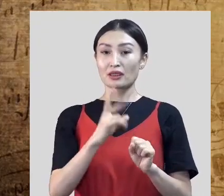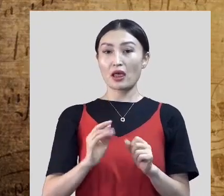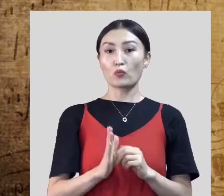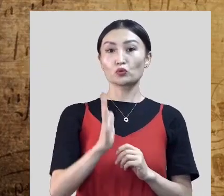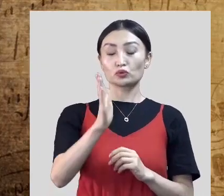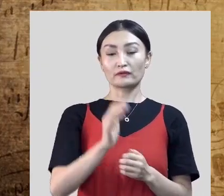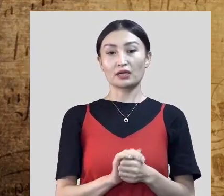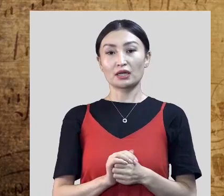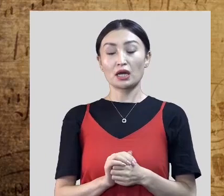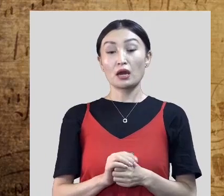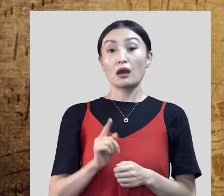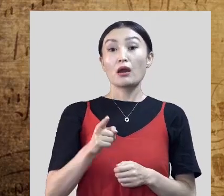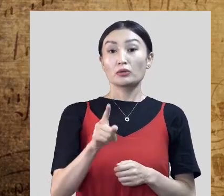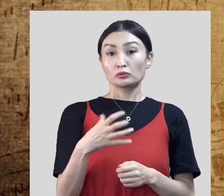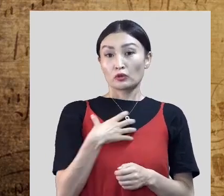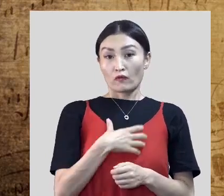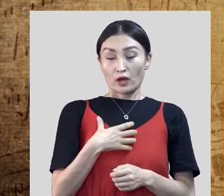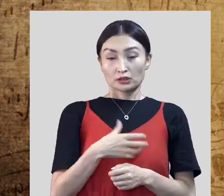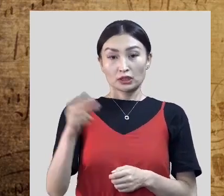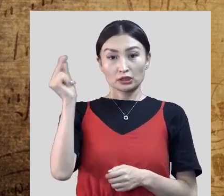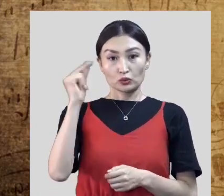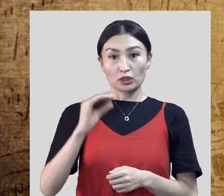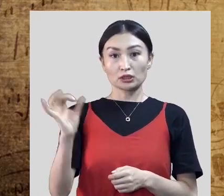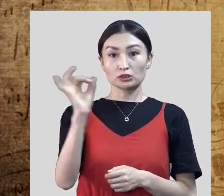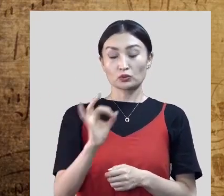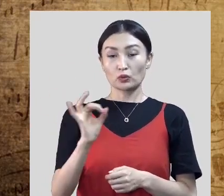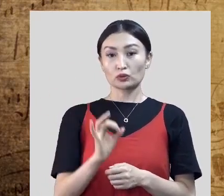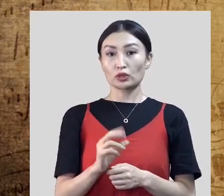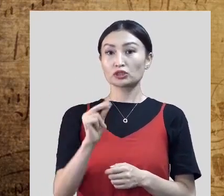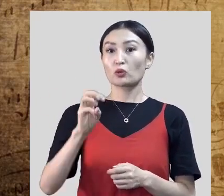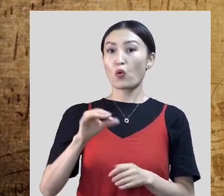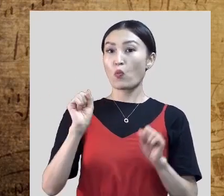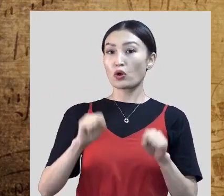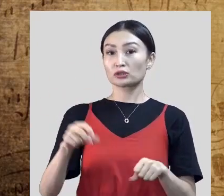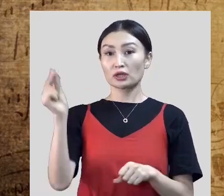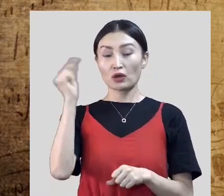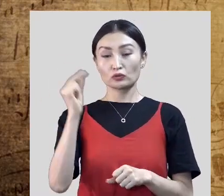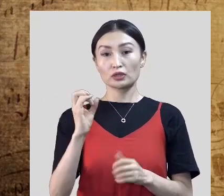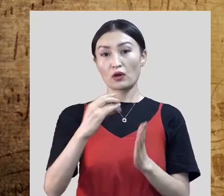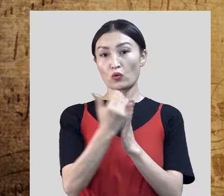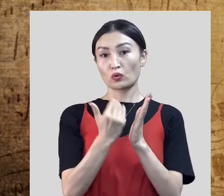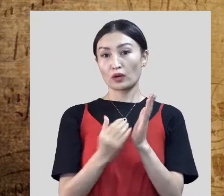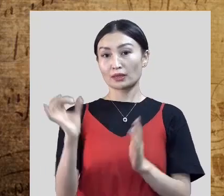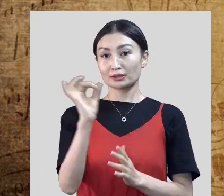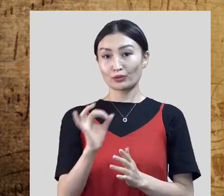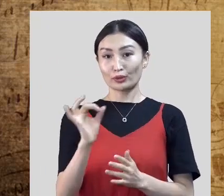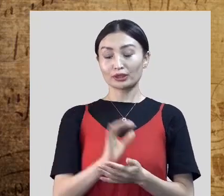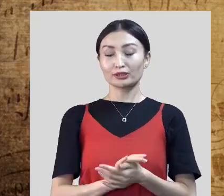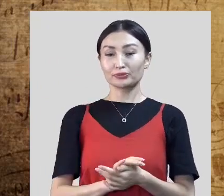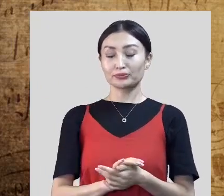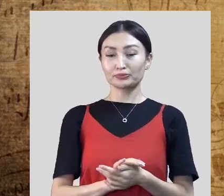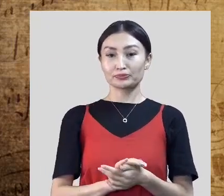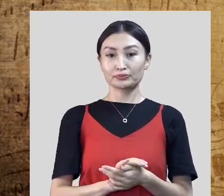будущего. Почему же важно изучать историю? Чему можно научиться на уроках истории?